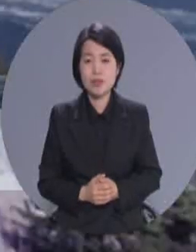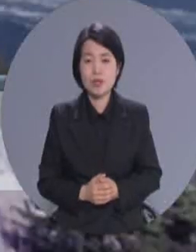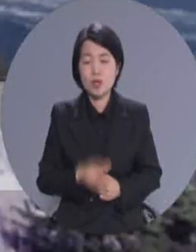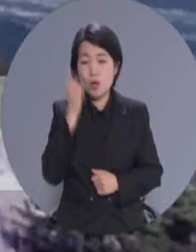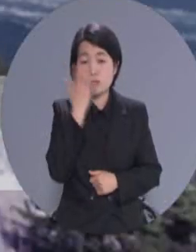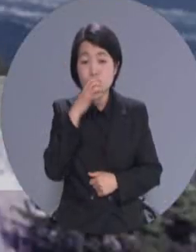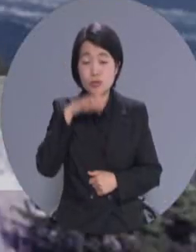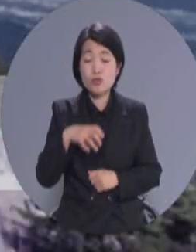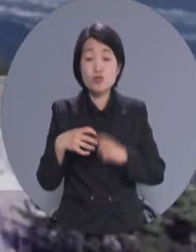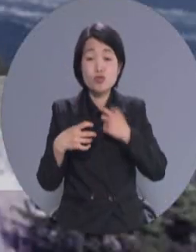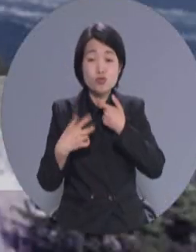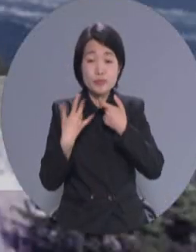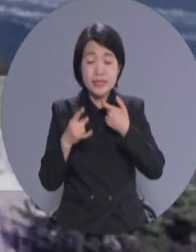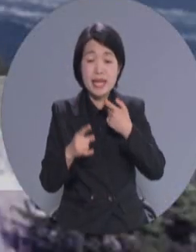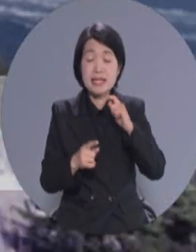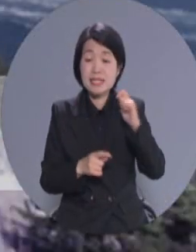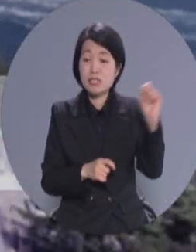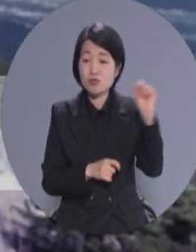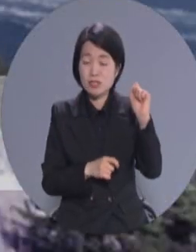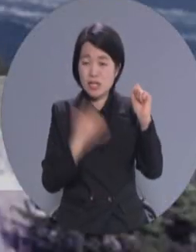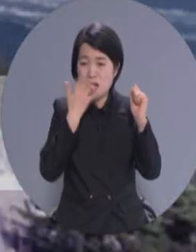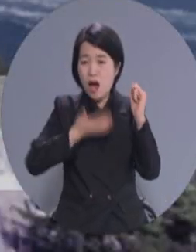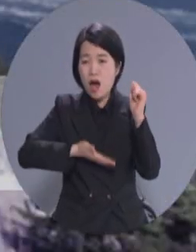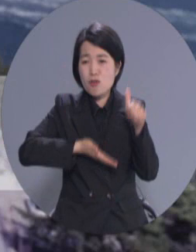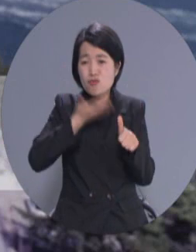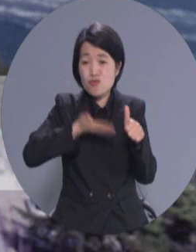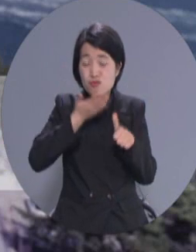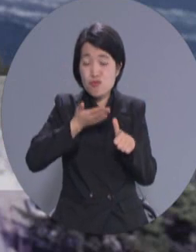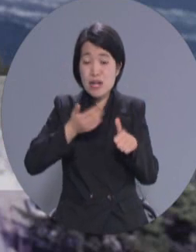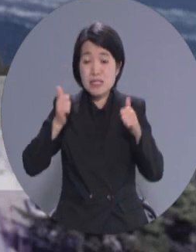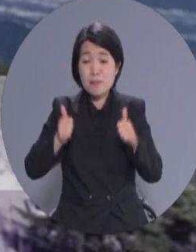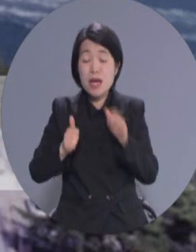여수에서 60대 택시기사를 성추행한 혐의로 재판에